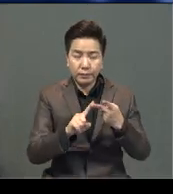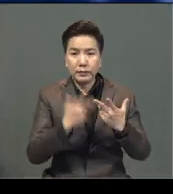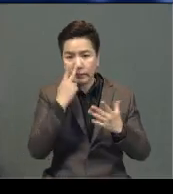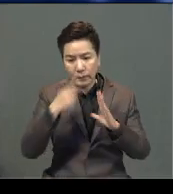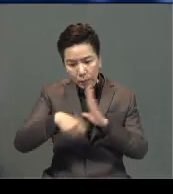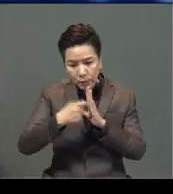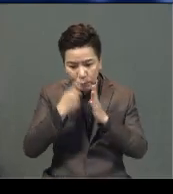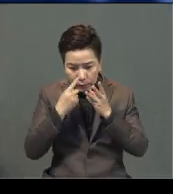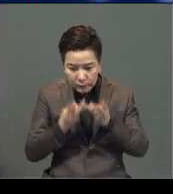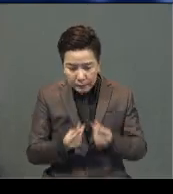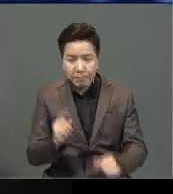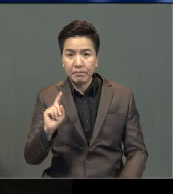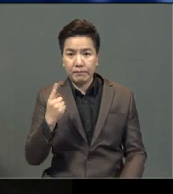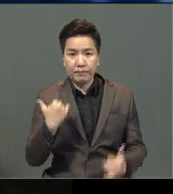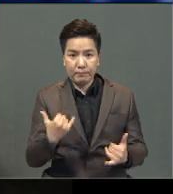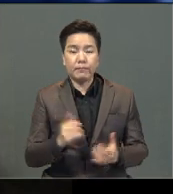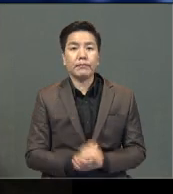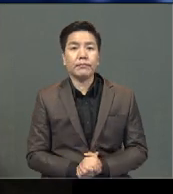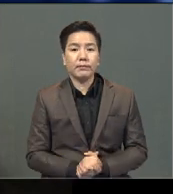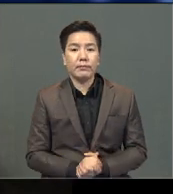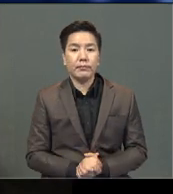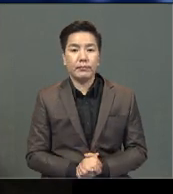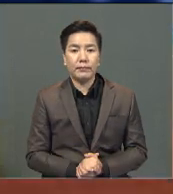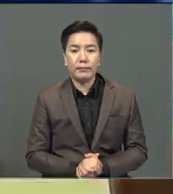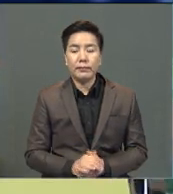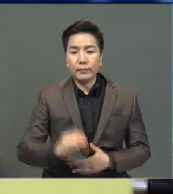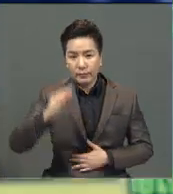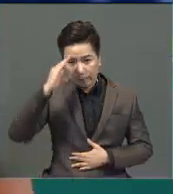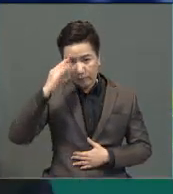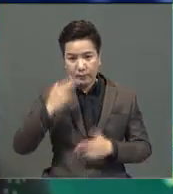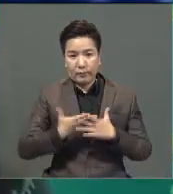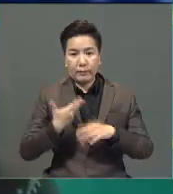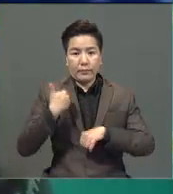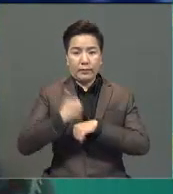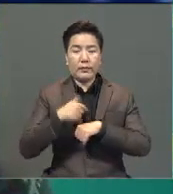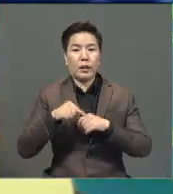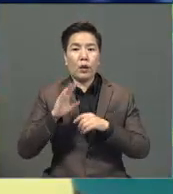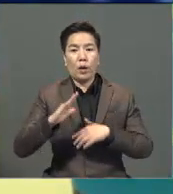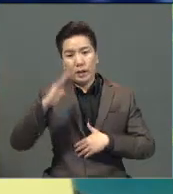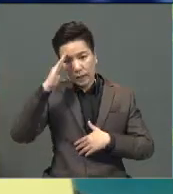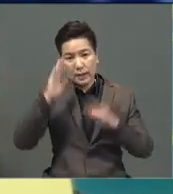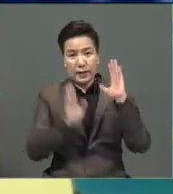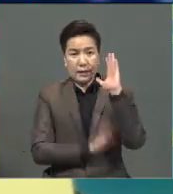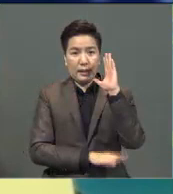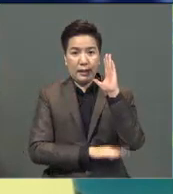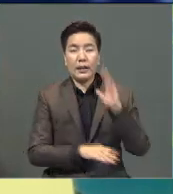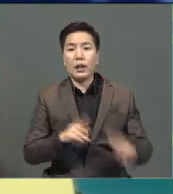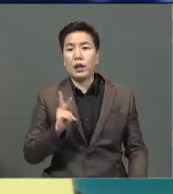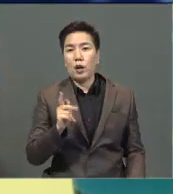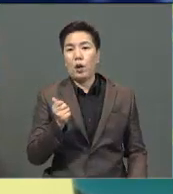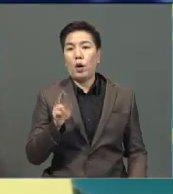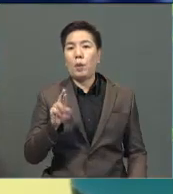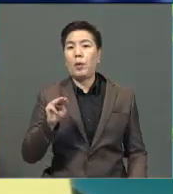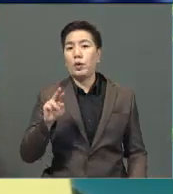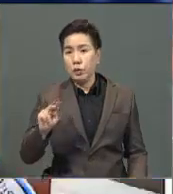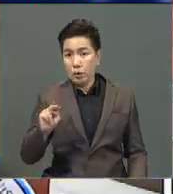าสาเหตุอย่างละเอียดอีกครั้งขณะที่พันเอกเกียรติศักดิ์นีวงโฆษกกองอำนวยการรักษาความมั่นคงภายในห